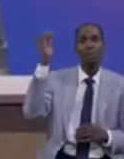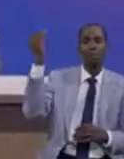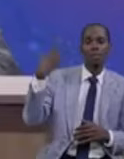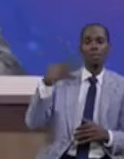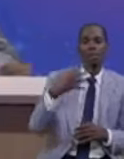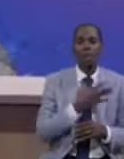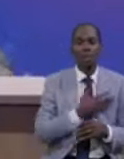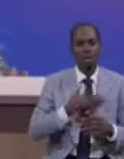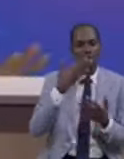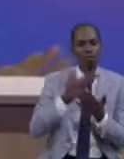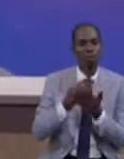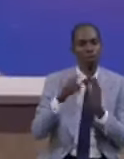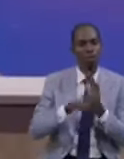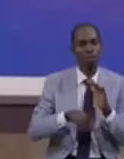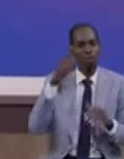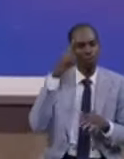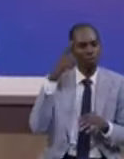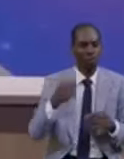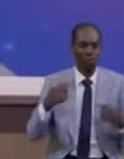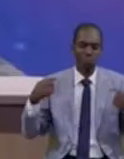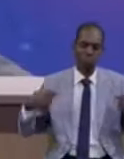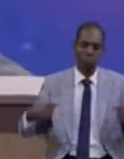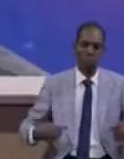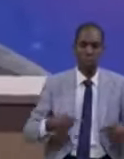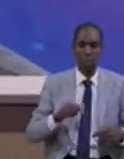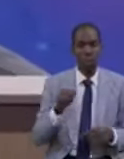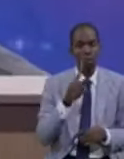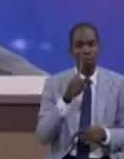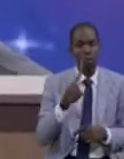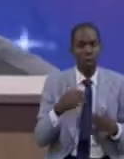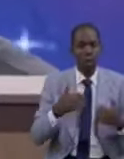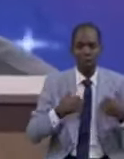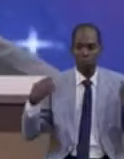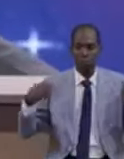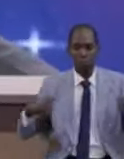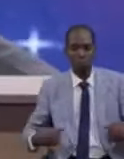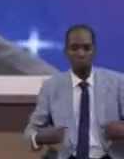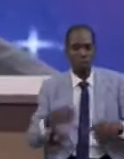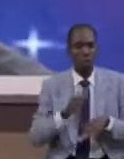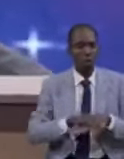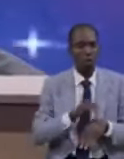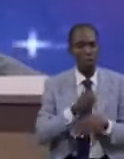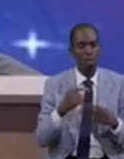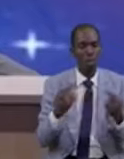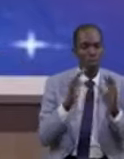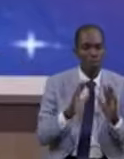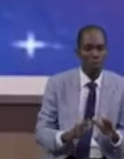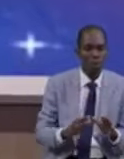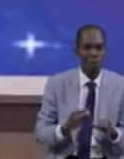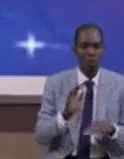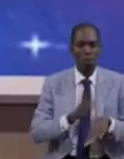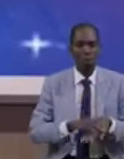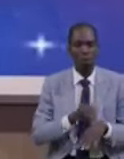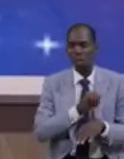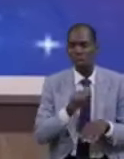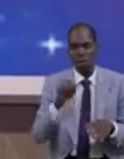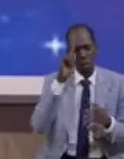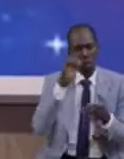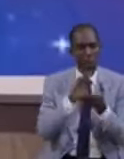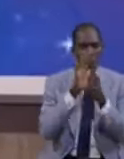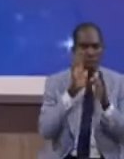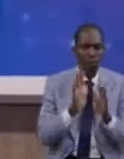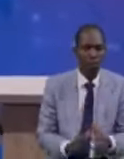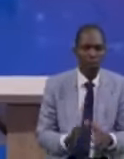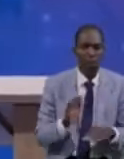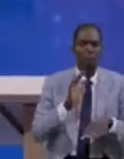est-ce qu'il y a une affliction là-bas sur un pécheur sur un saint sur un croyant sur qui